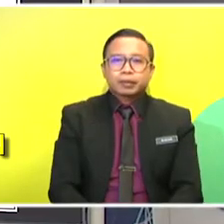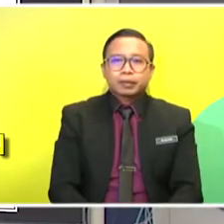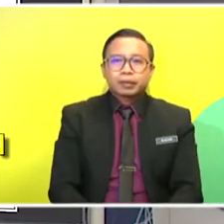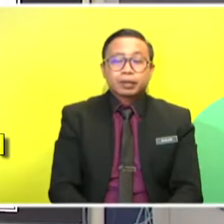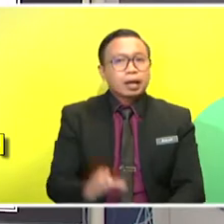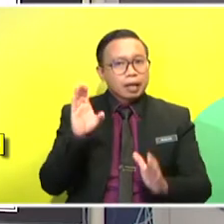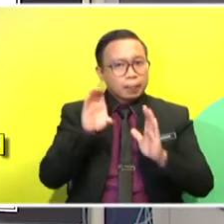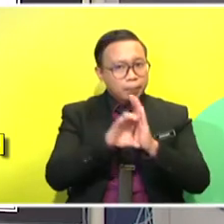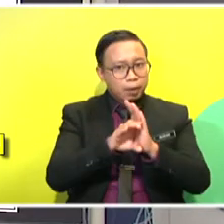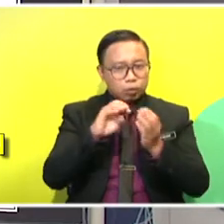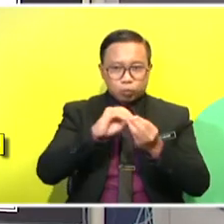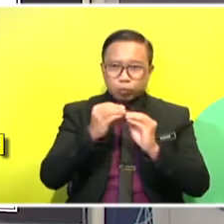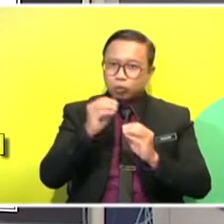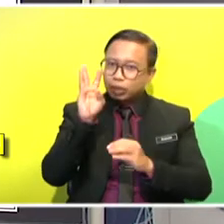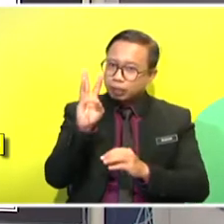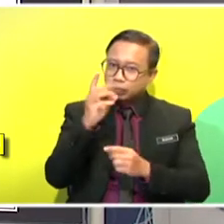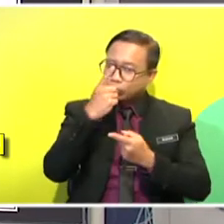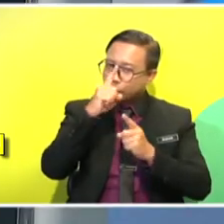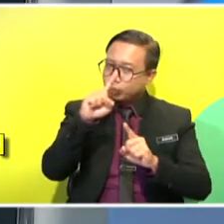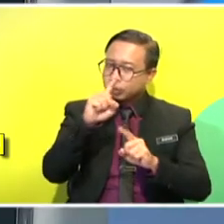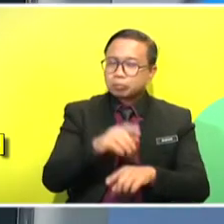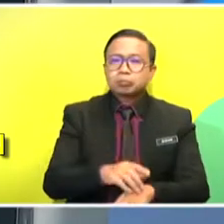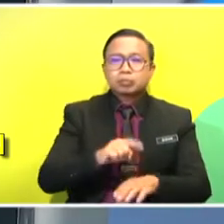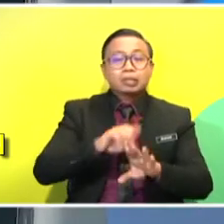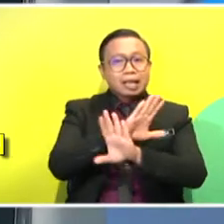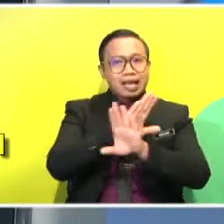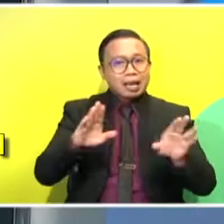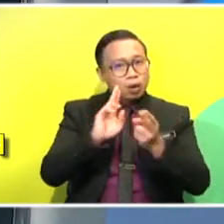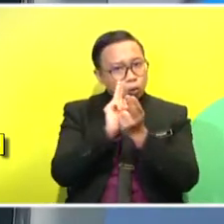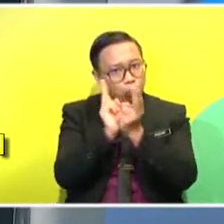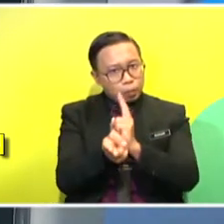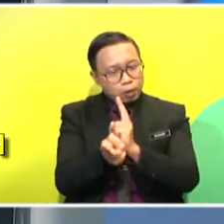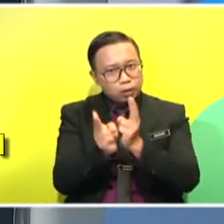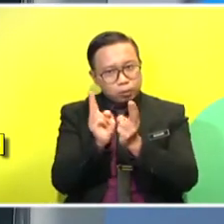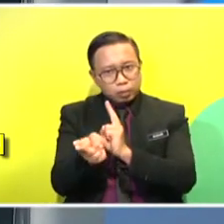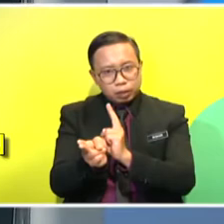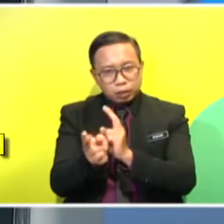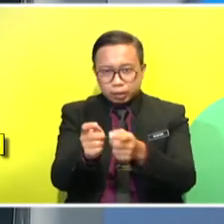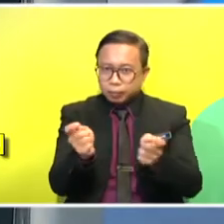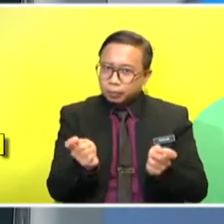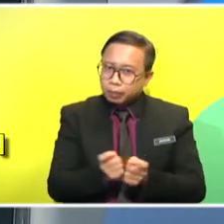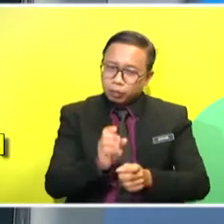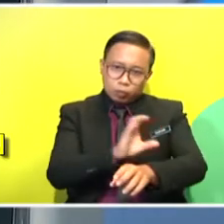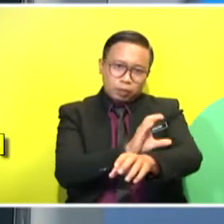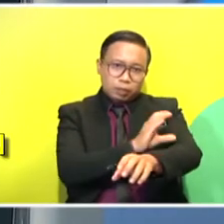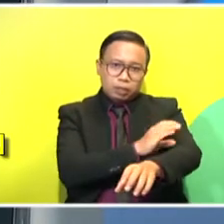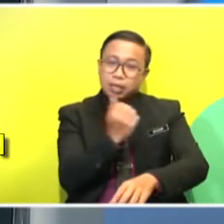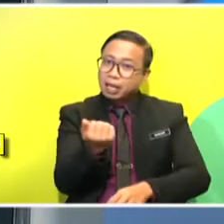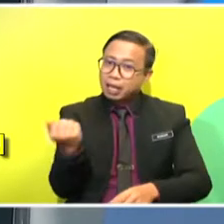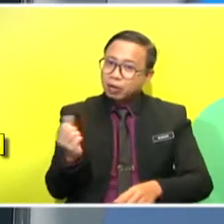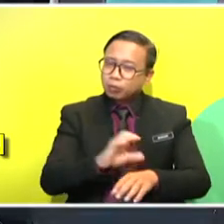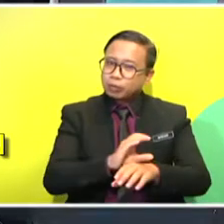yang keenam. Ini dia jawapannya, dilarang mengubah suai perkakasan komputer. Dah siaplah,